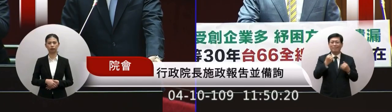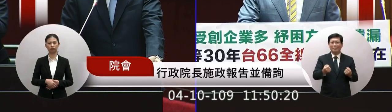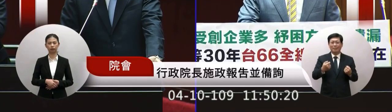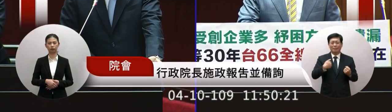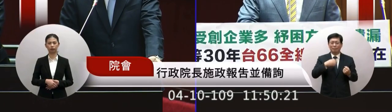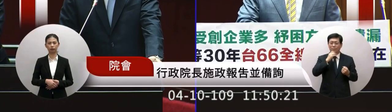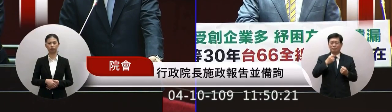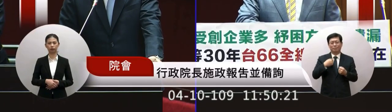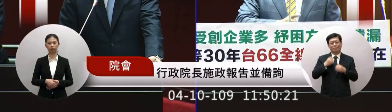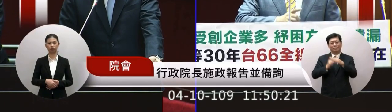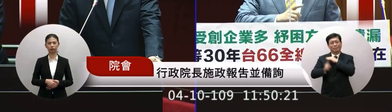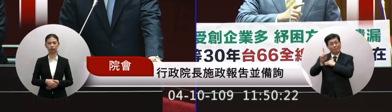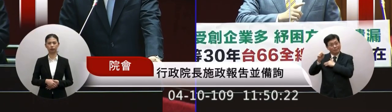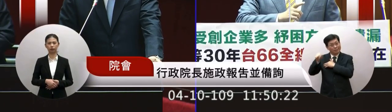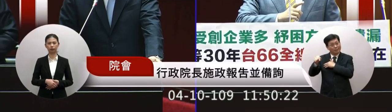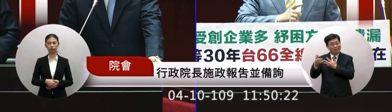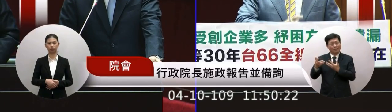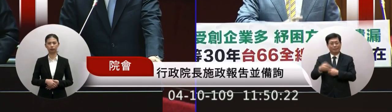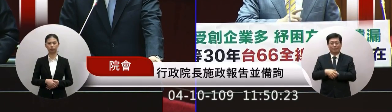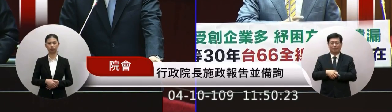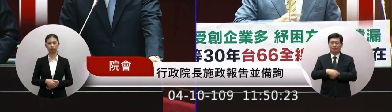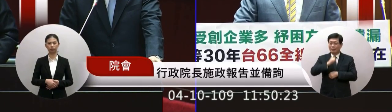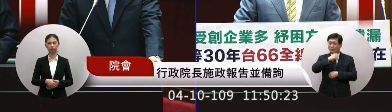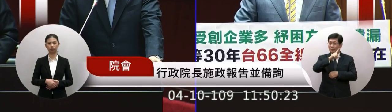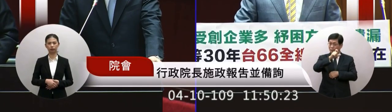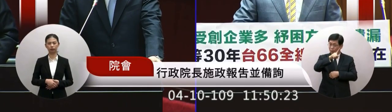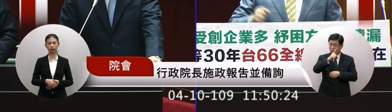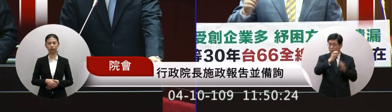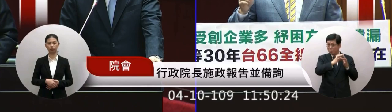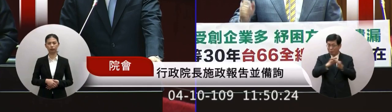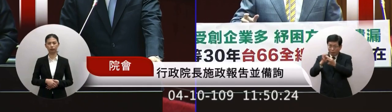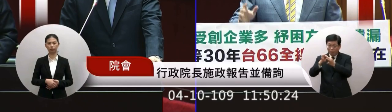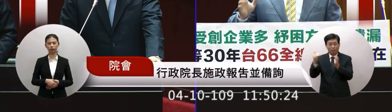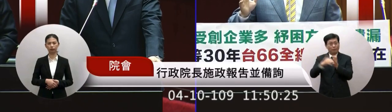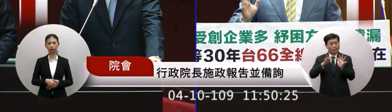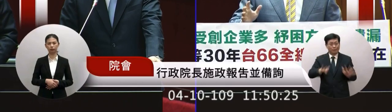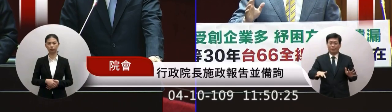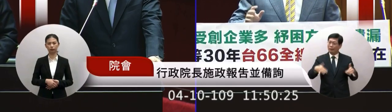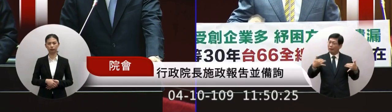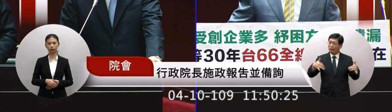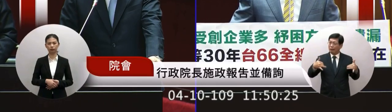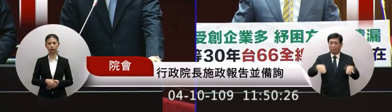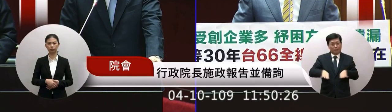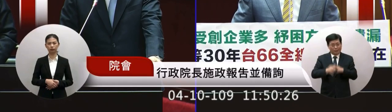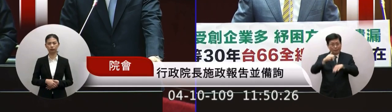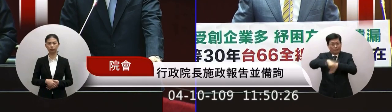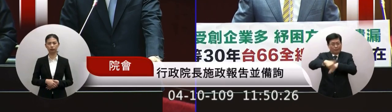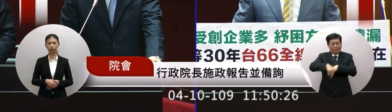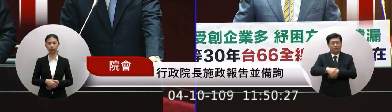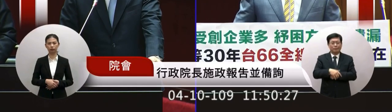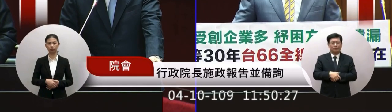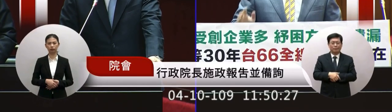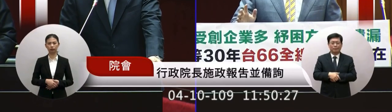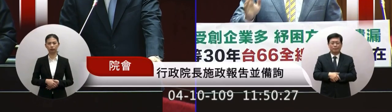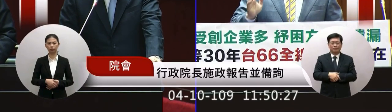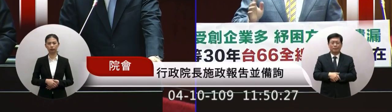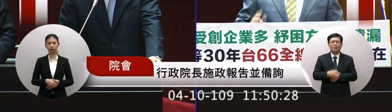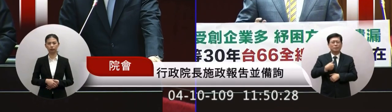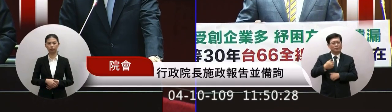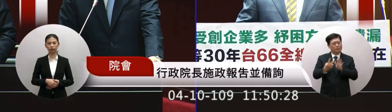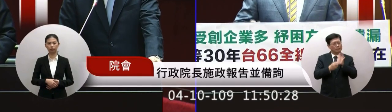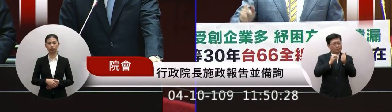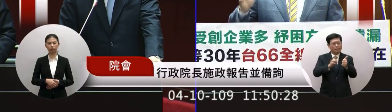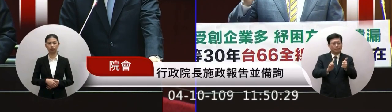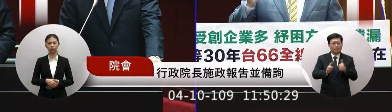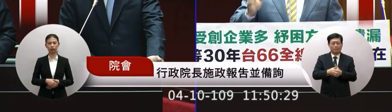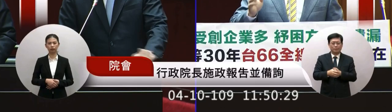观音端，好，这个跟台六一的连接，到现在好像还没有纳入设计里面。好，所以我要讲的事情